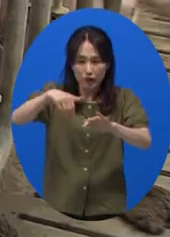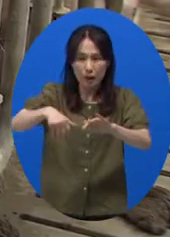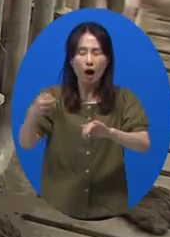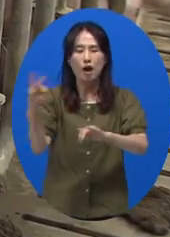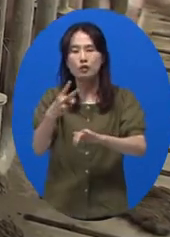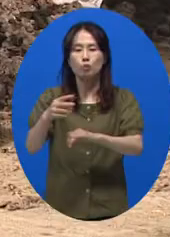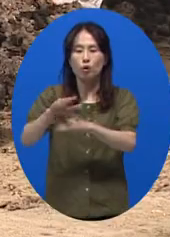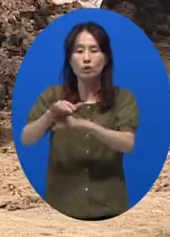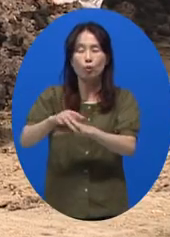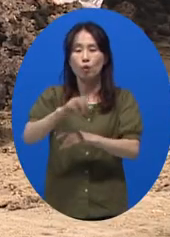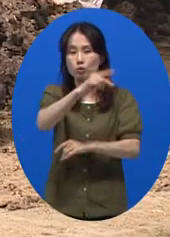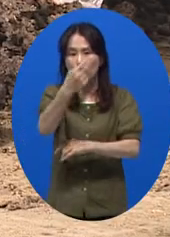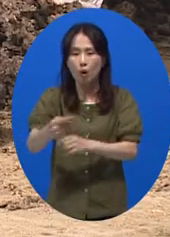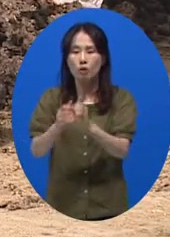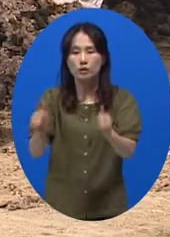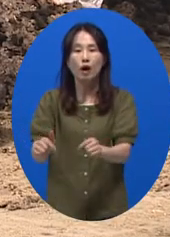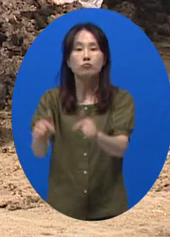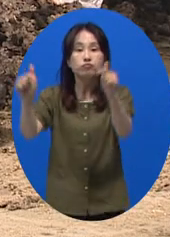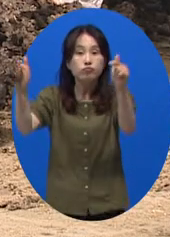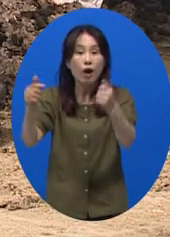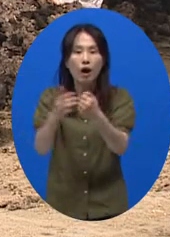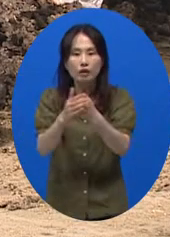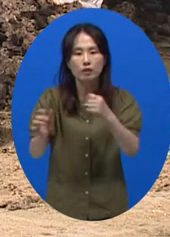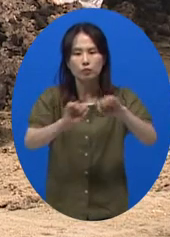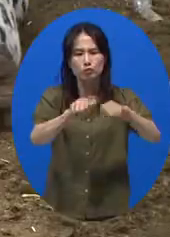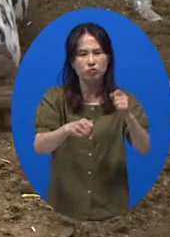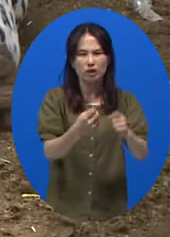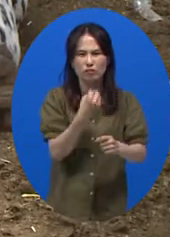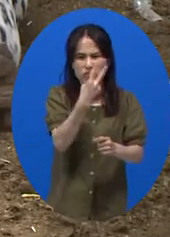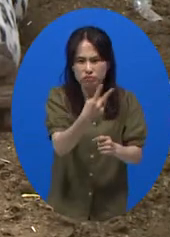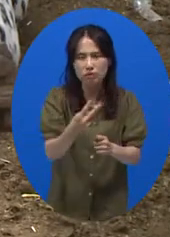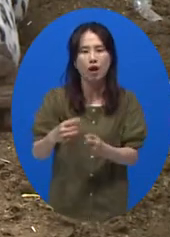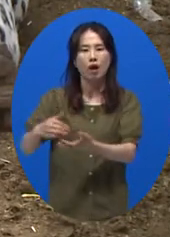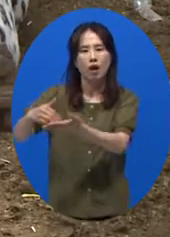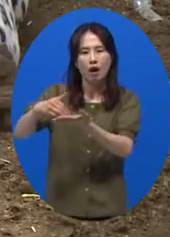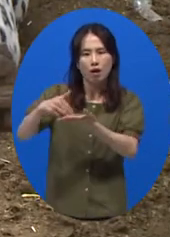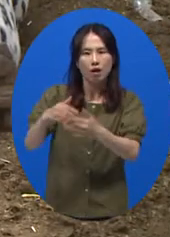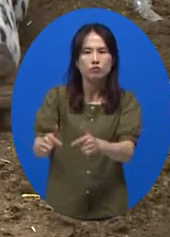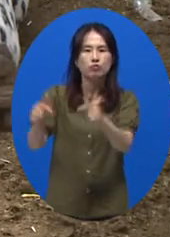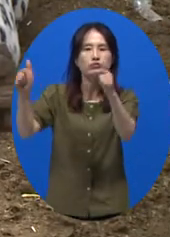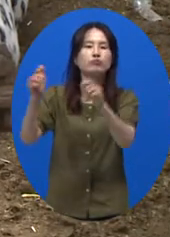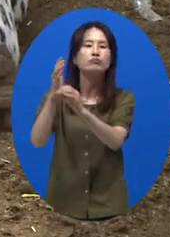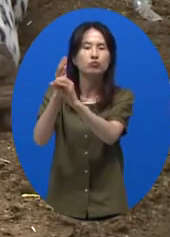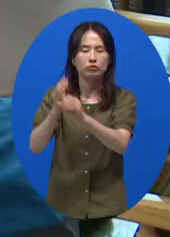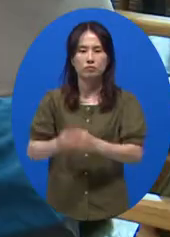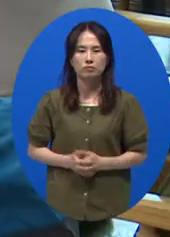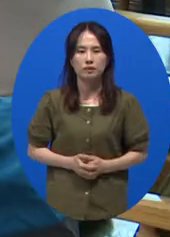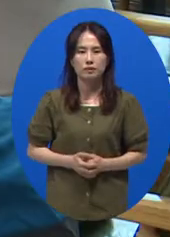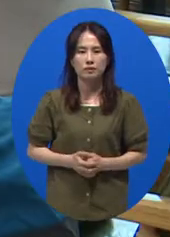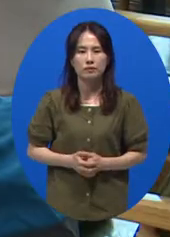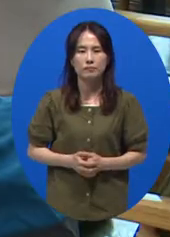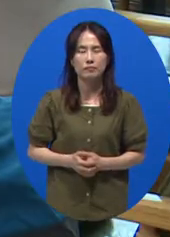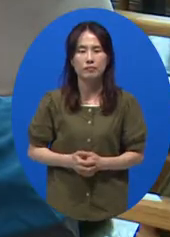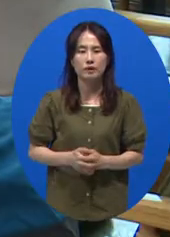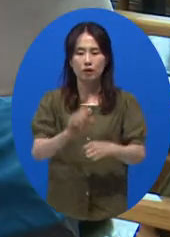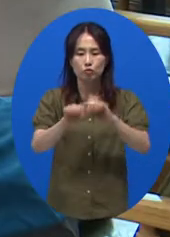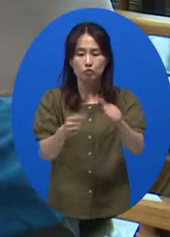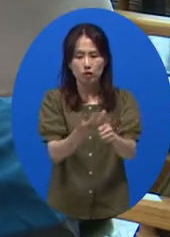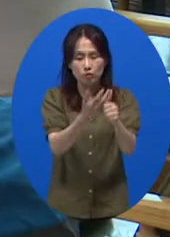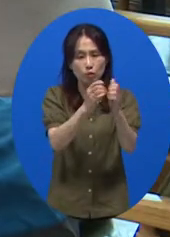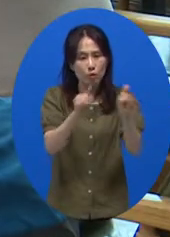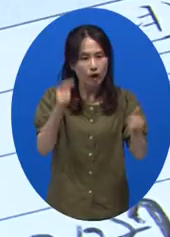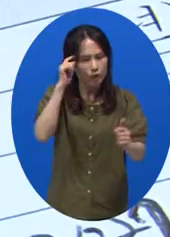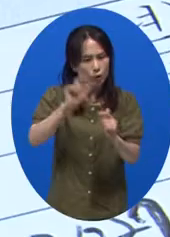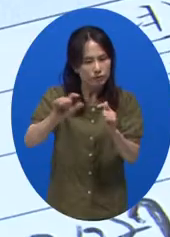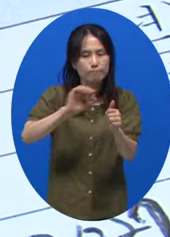도시개발과 귀농귀촌 인구 증가로 축산에 대한 주민 불편 민원이 계속 증가하는 추세입니다. 경기도는 이런